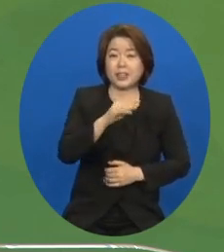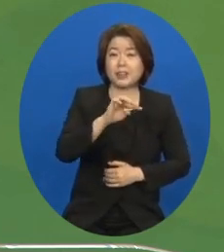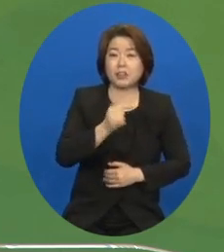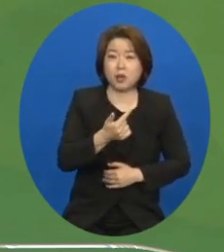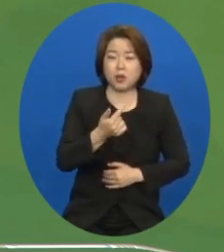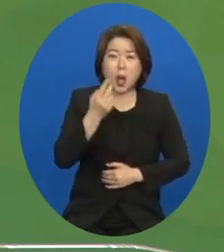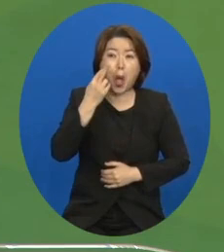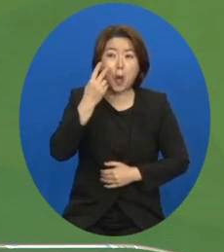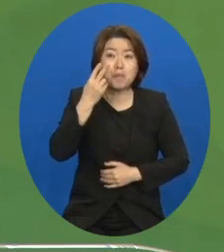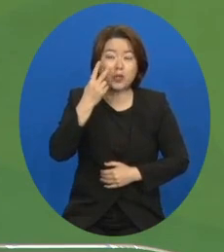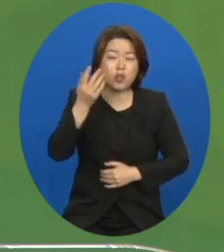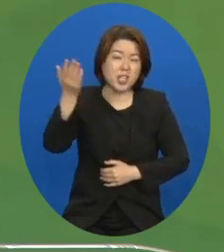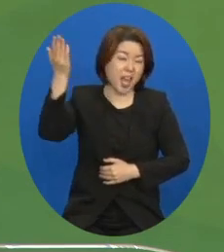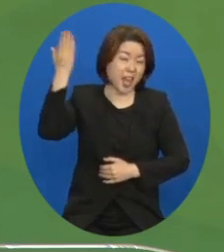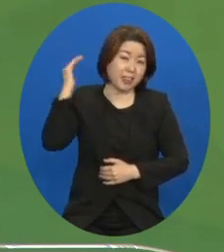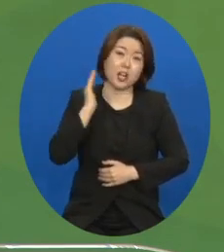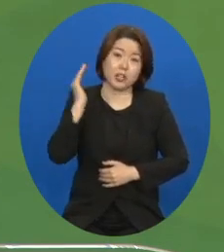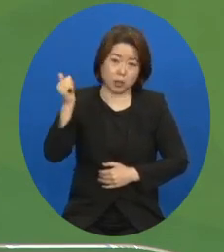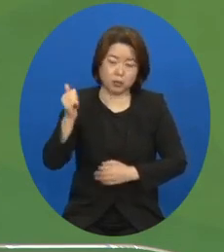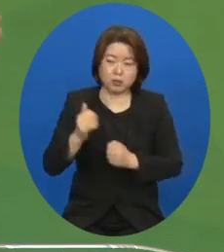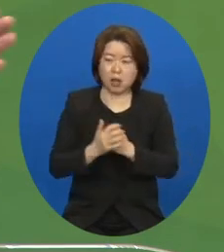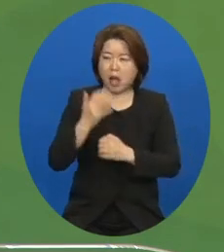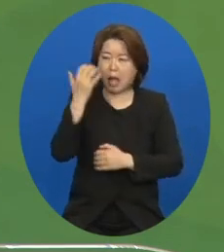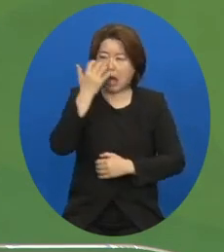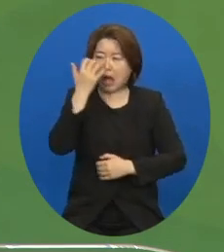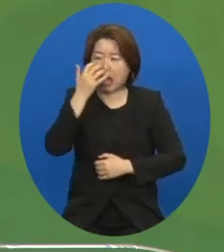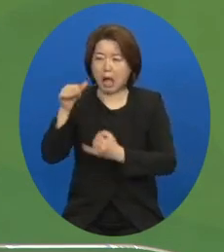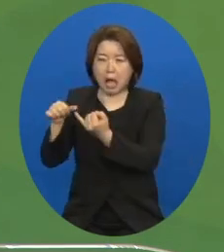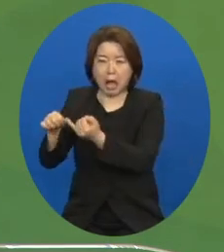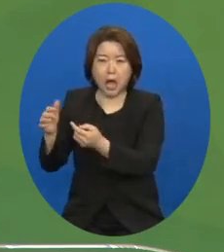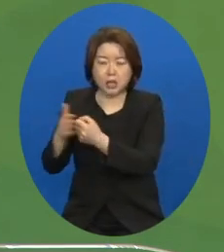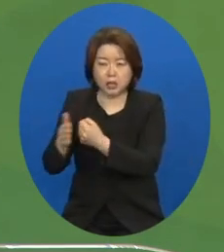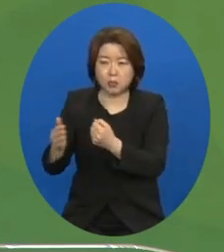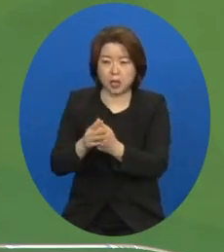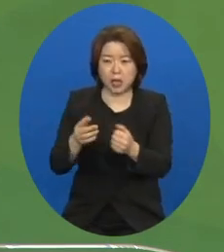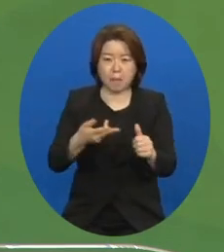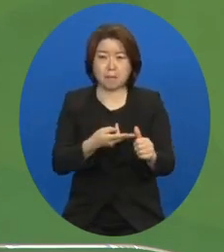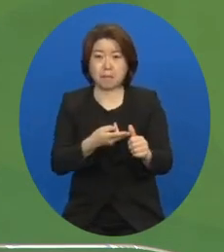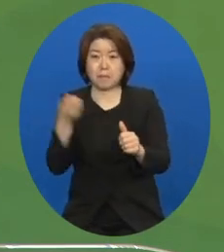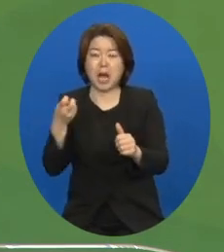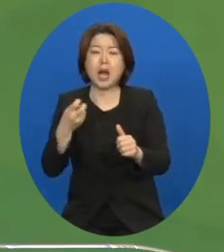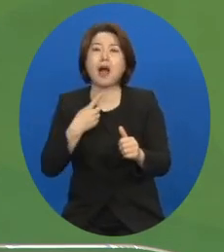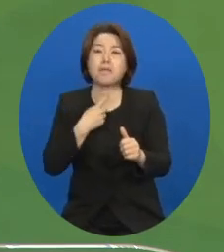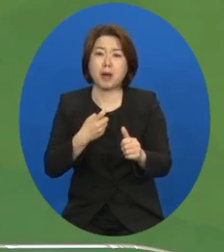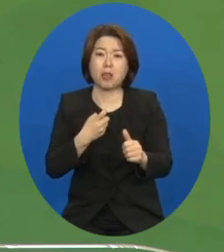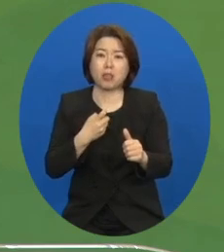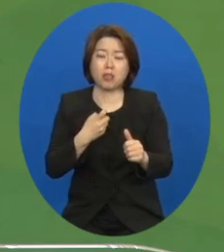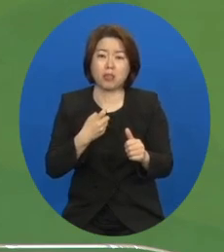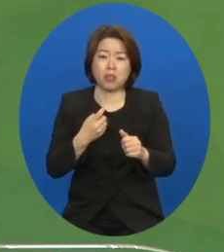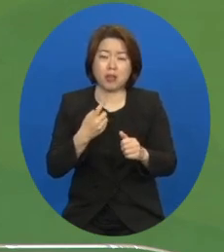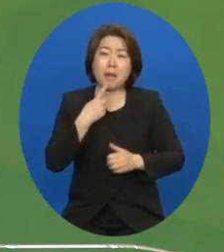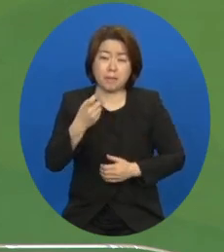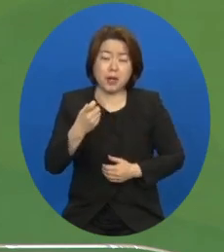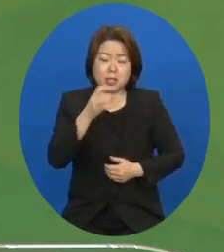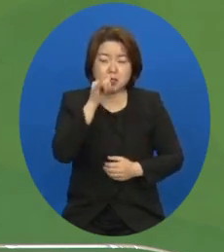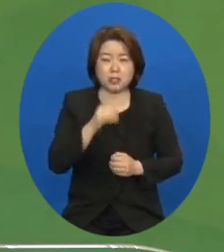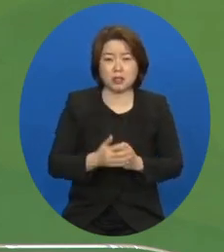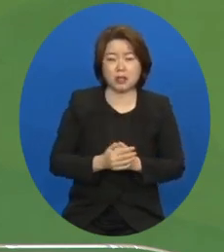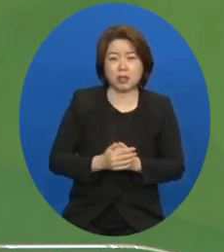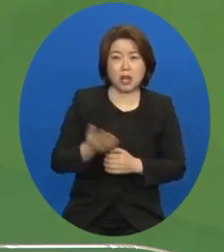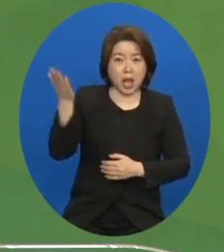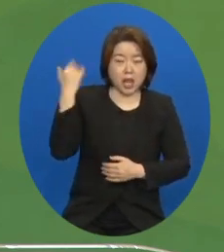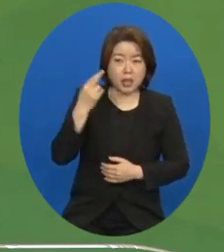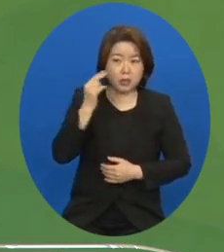대통령이 성추문으로 그가 탄핵의 위기까지 갔었죠. 그때 그 클린턴